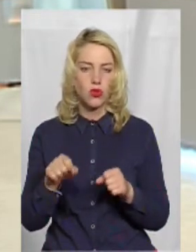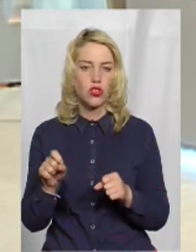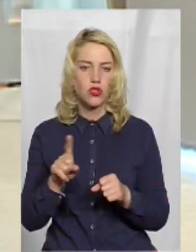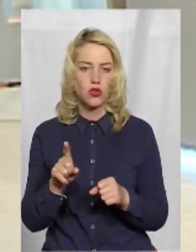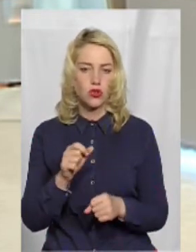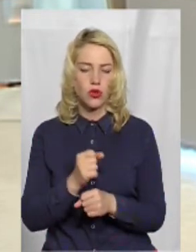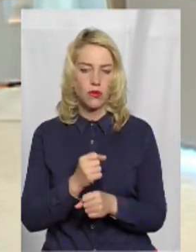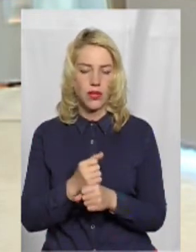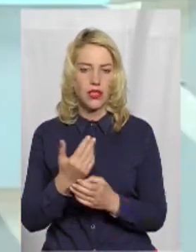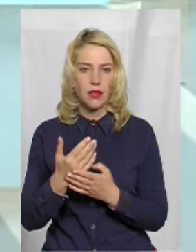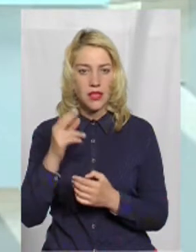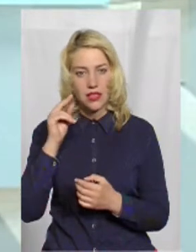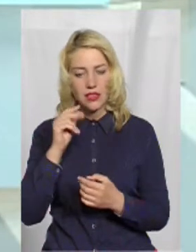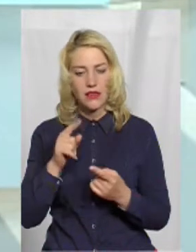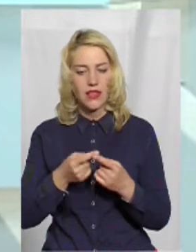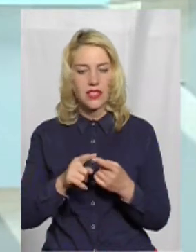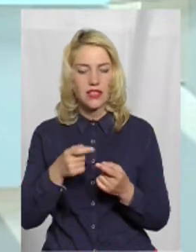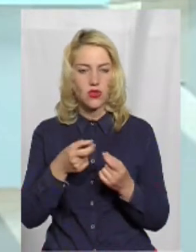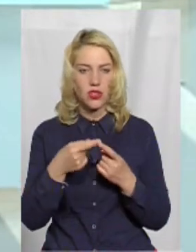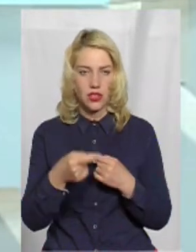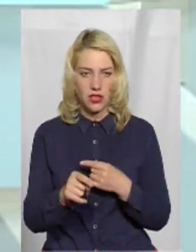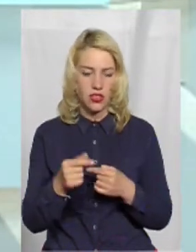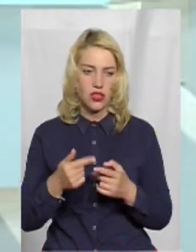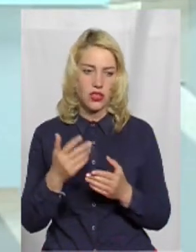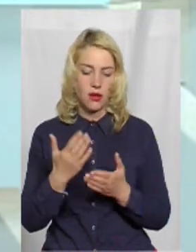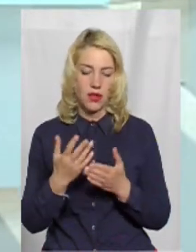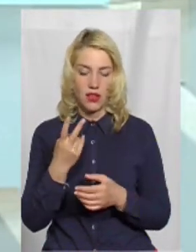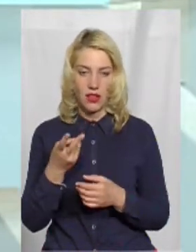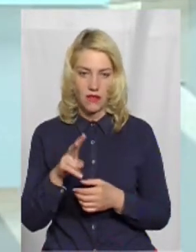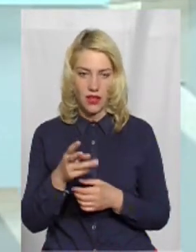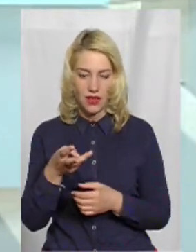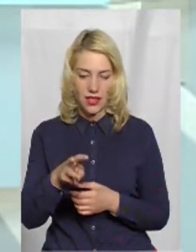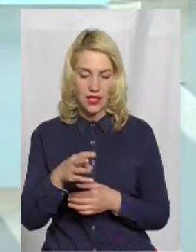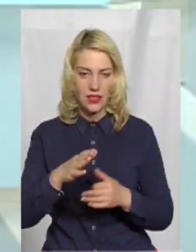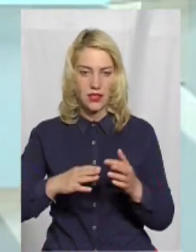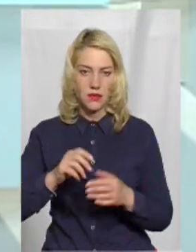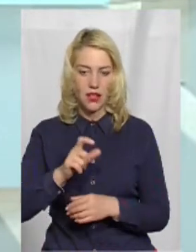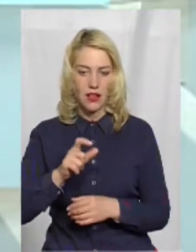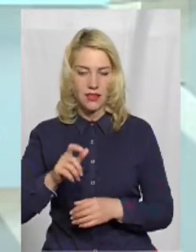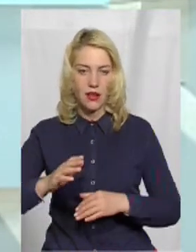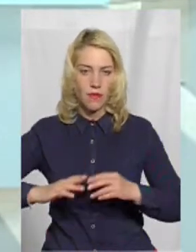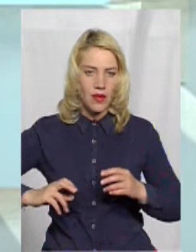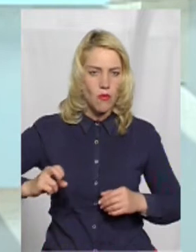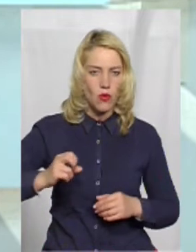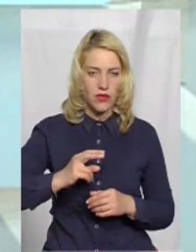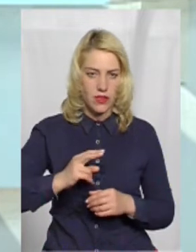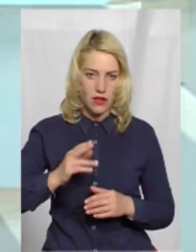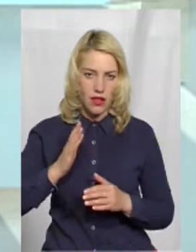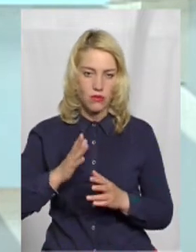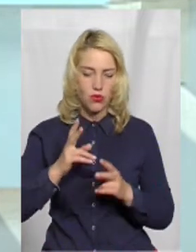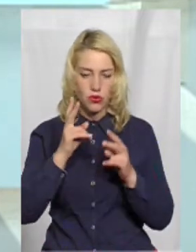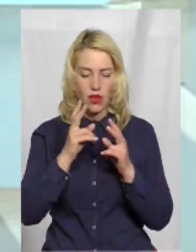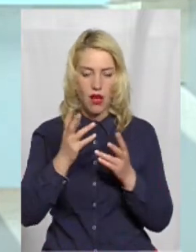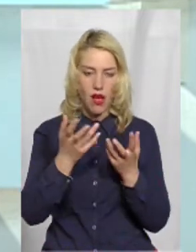насправді тут навіть якщо будуть два технічні спеціаліста або там три професіонала, вони також можуть